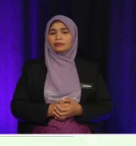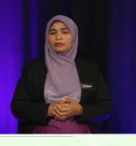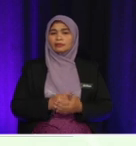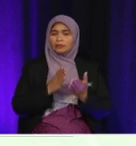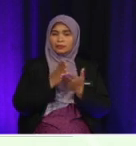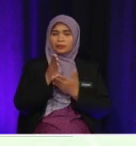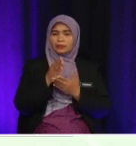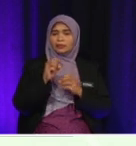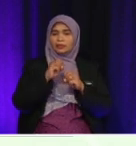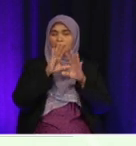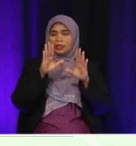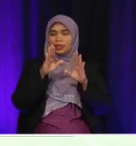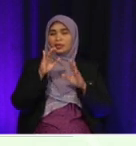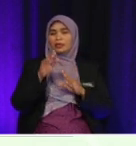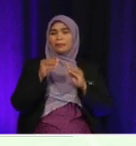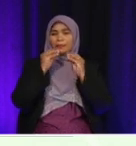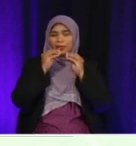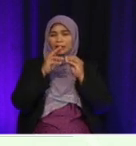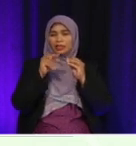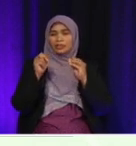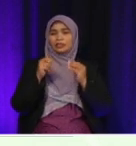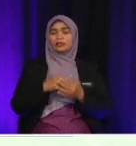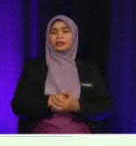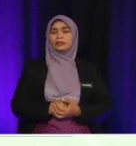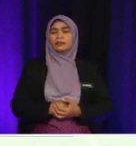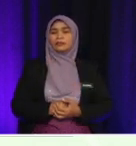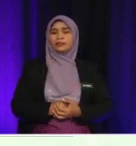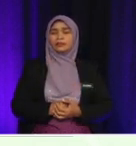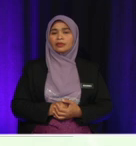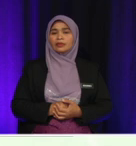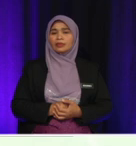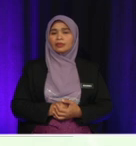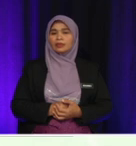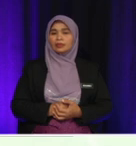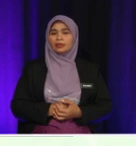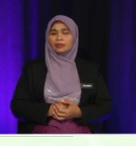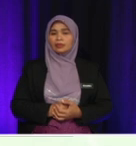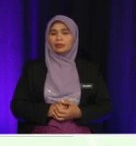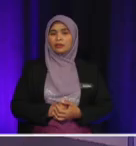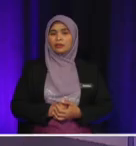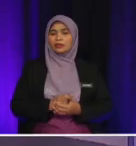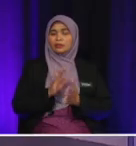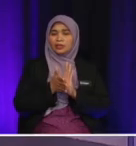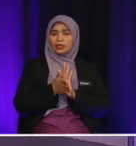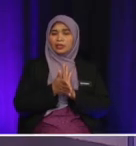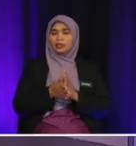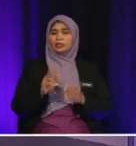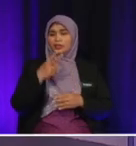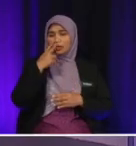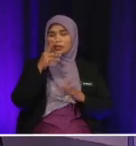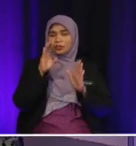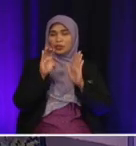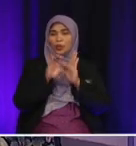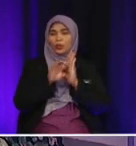seterusnya Terangkan iktibar ini antara bentuk soalan yang boleh ditanya dalam soalan sirah ya jadi Jom kita lihat contoh